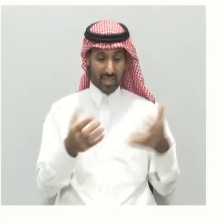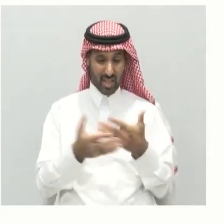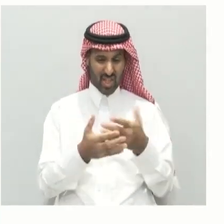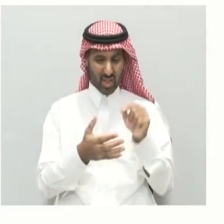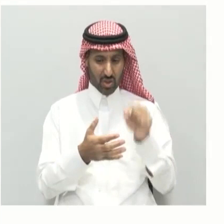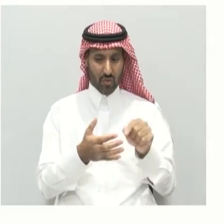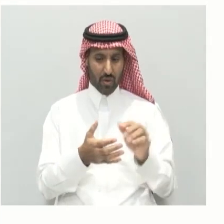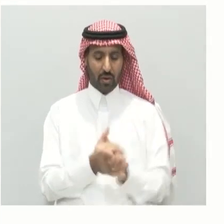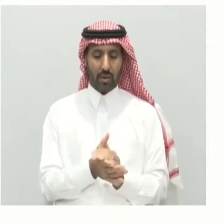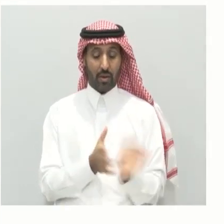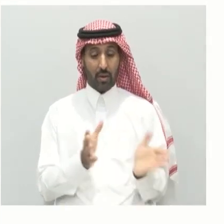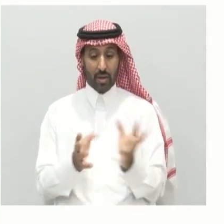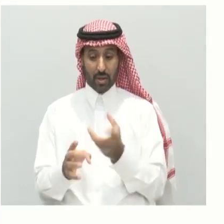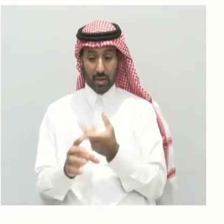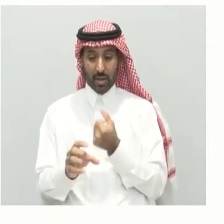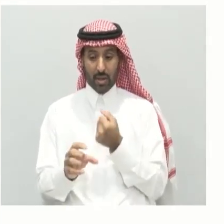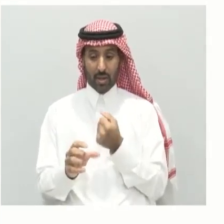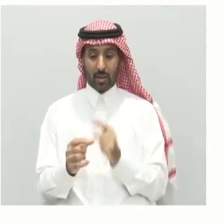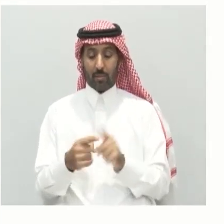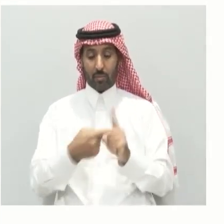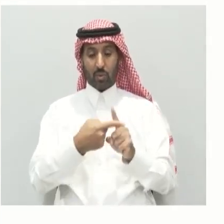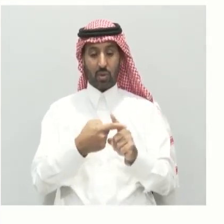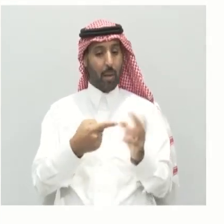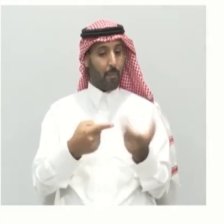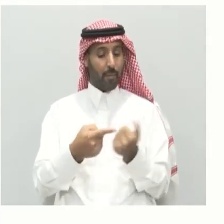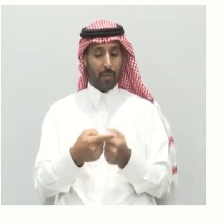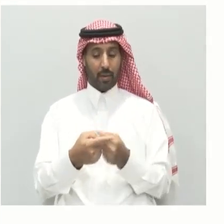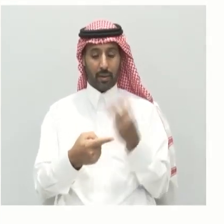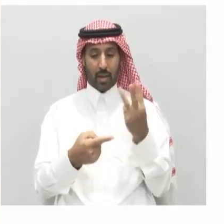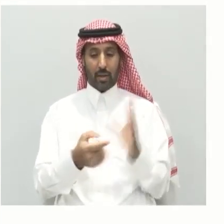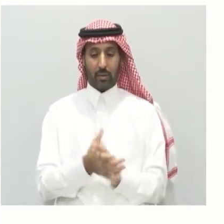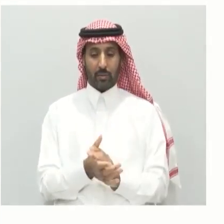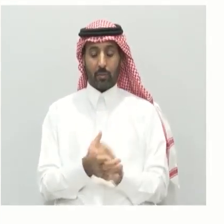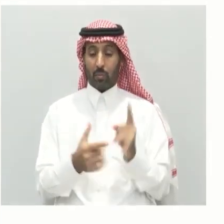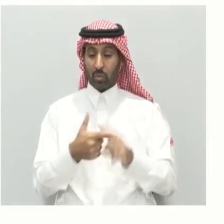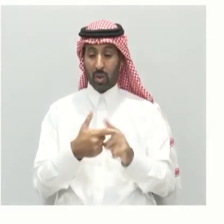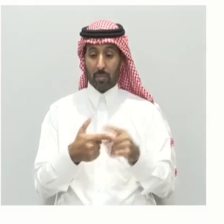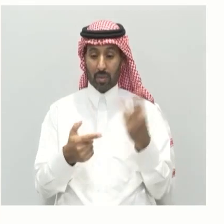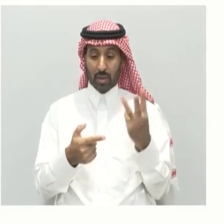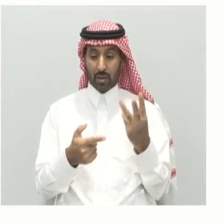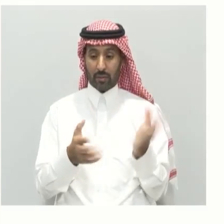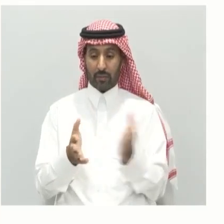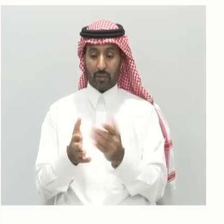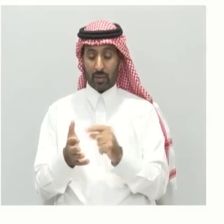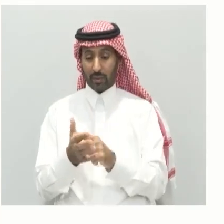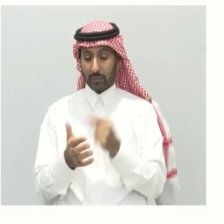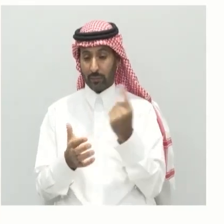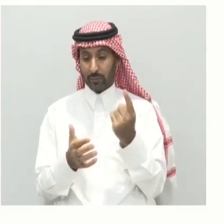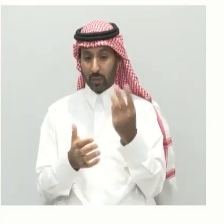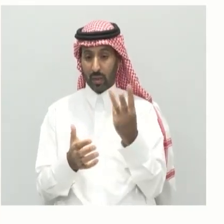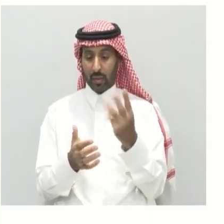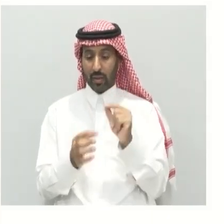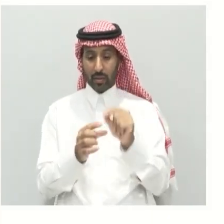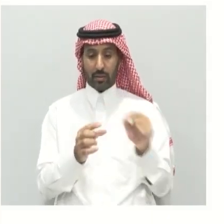صفر يكون في الناتج موجب كم موجب 3 موجب 3 معناته انه في عندي ثلاثه